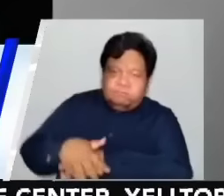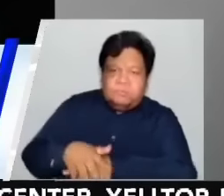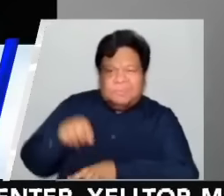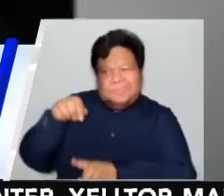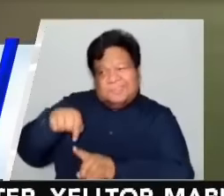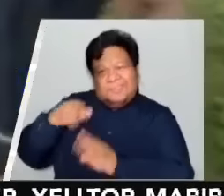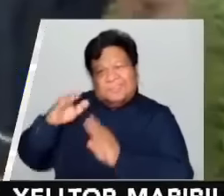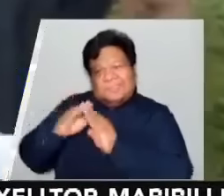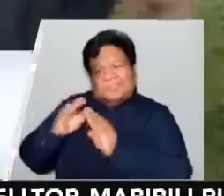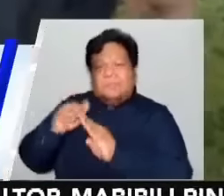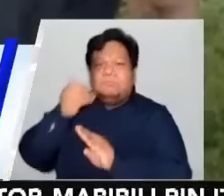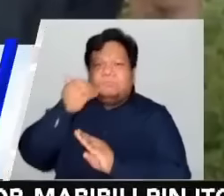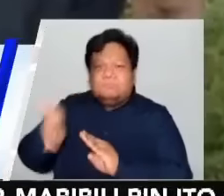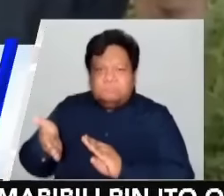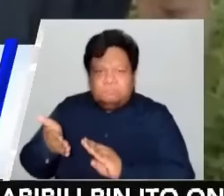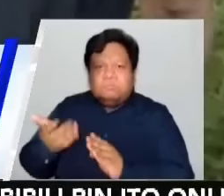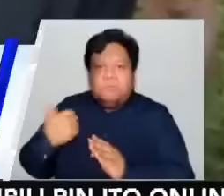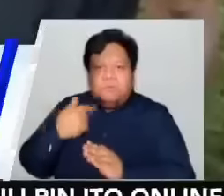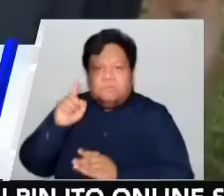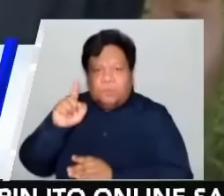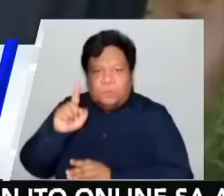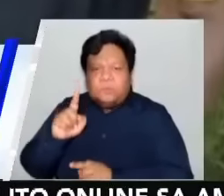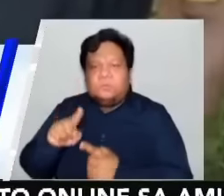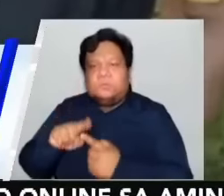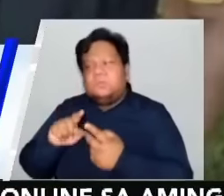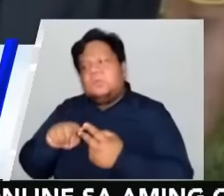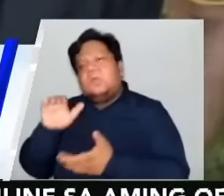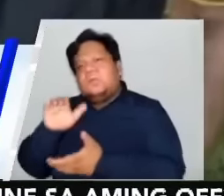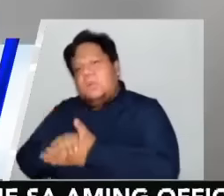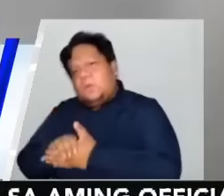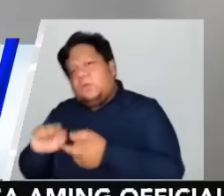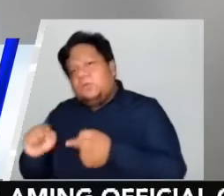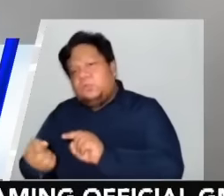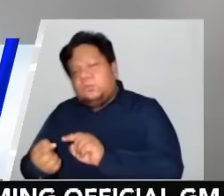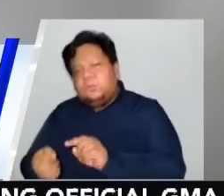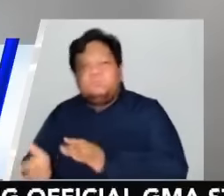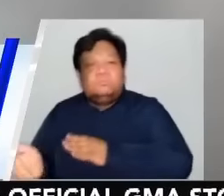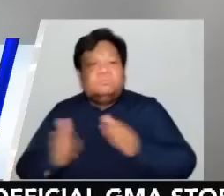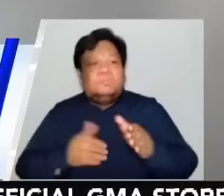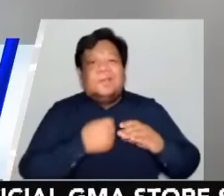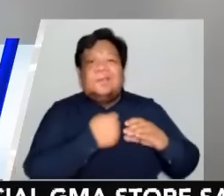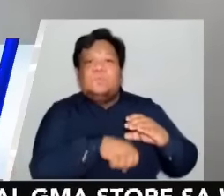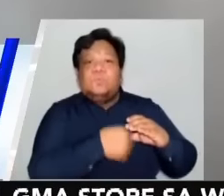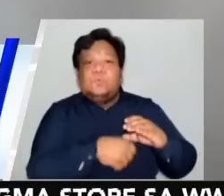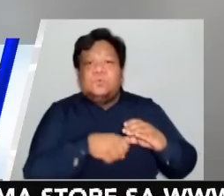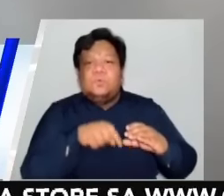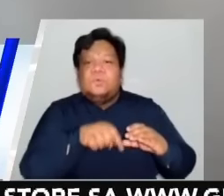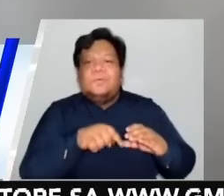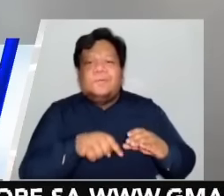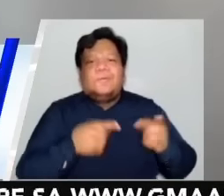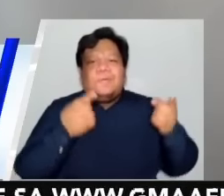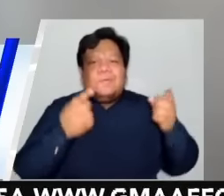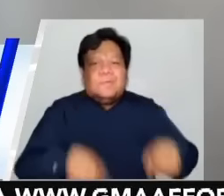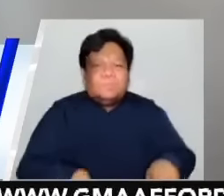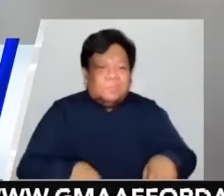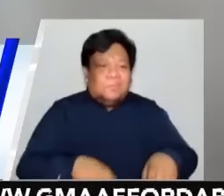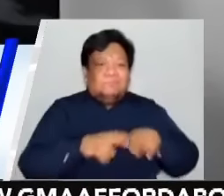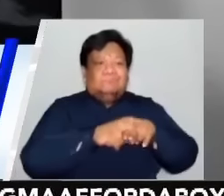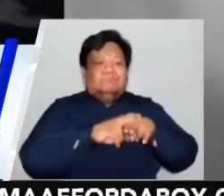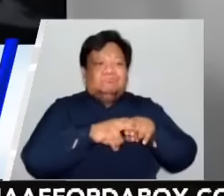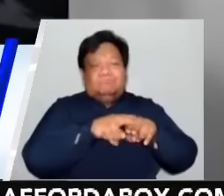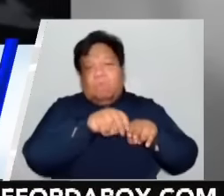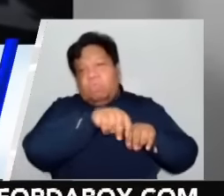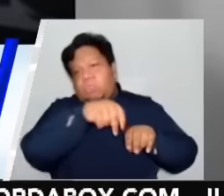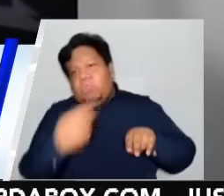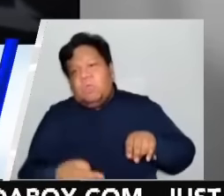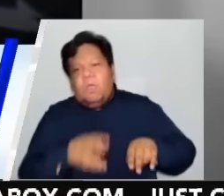asawa. Sa Ragay, Camarines Sur, natagpo ang patay ang isang lalaki na nahulog sa tulay ng tren at tinangay ng baha noong Sabado. May